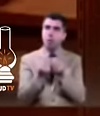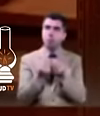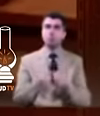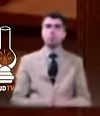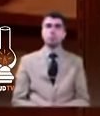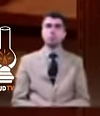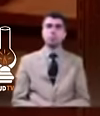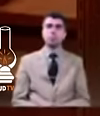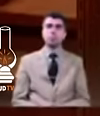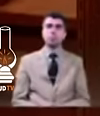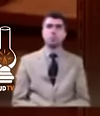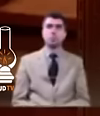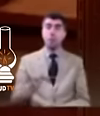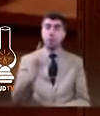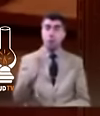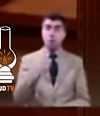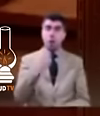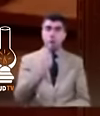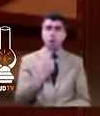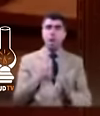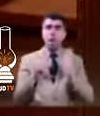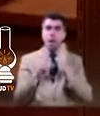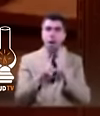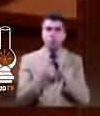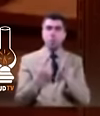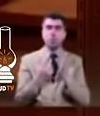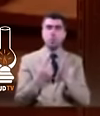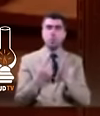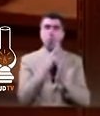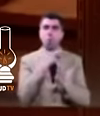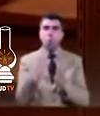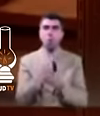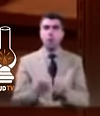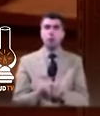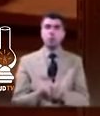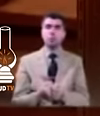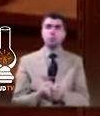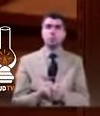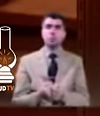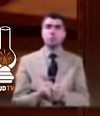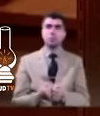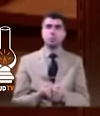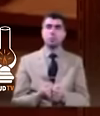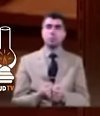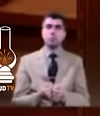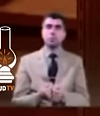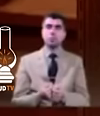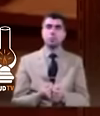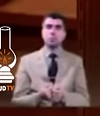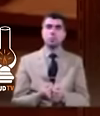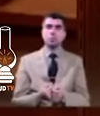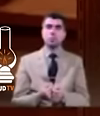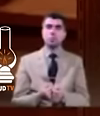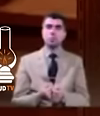القضيه. الاولى القضيه ديال المراسيم وديال الحكومه. واش غنقول لك؟ فين هي الحكومه بعد؟